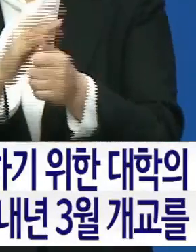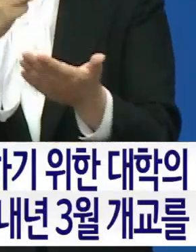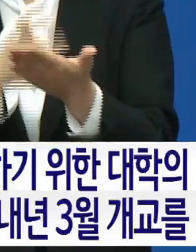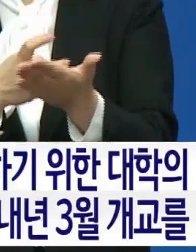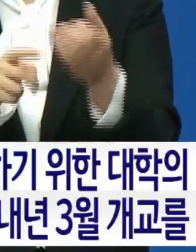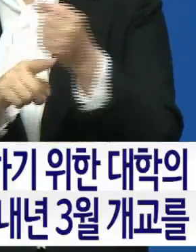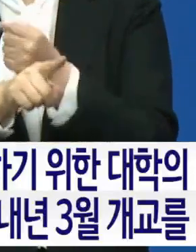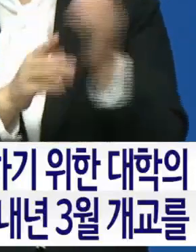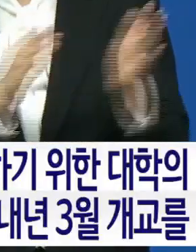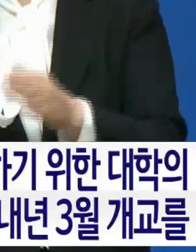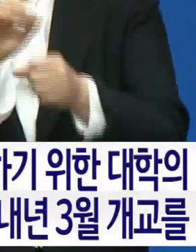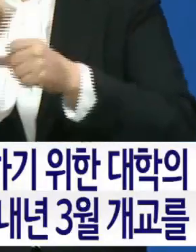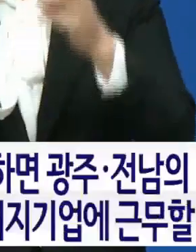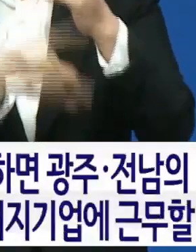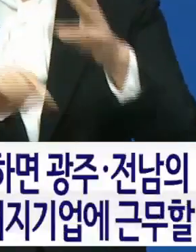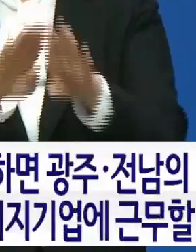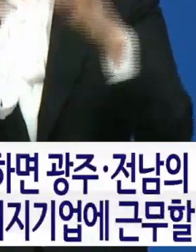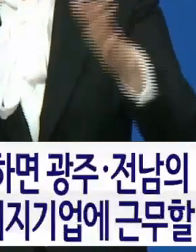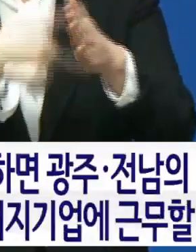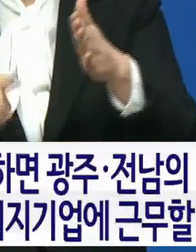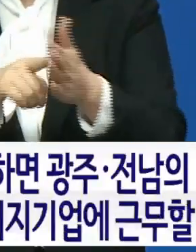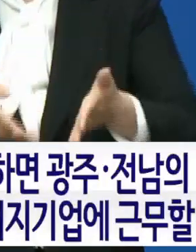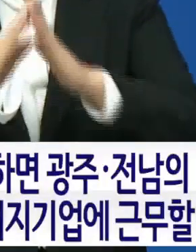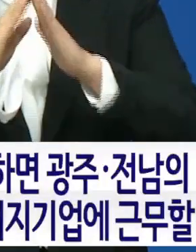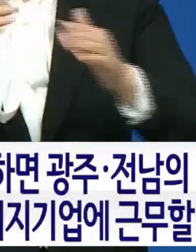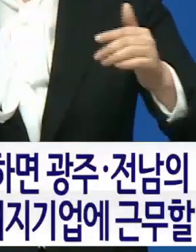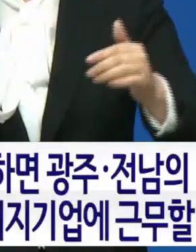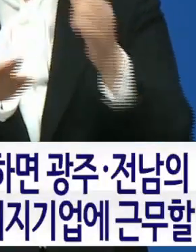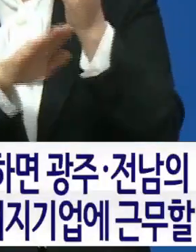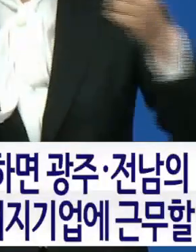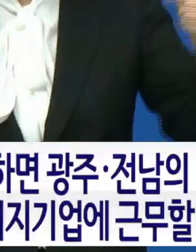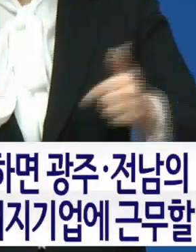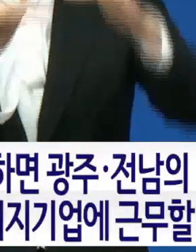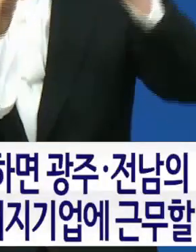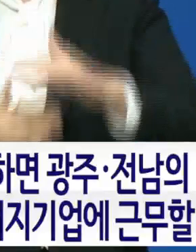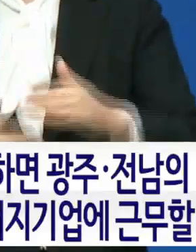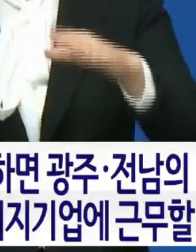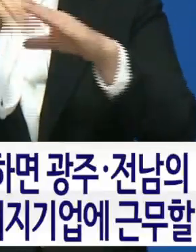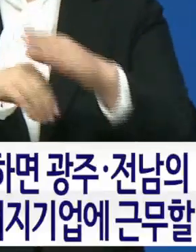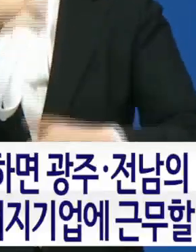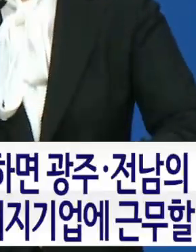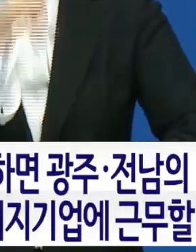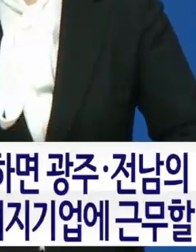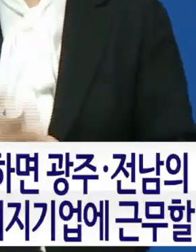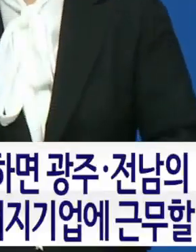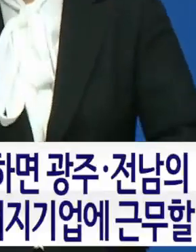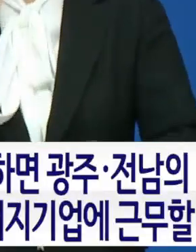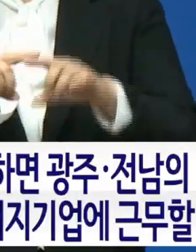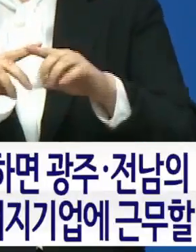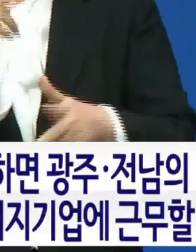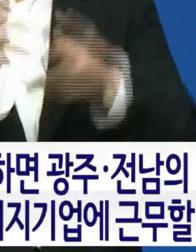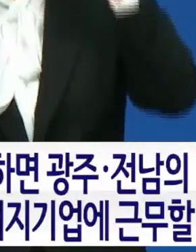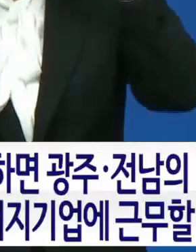근거 그리고 내년 3월 개교를 위한 설립 기준 안하 등의 내용을 담고 있습니다.